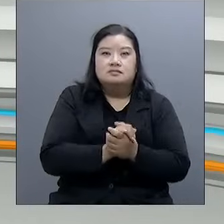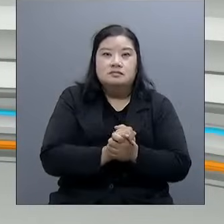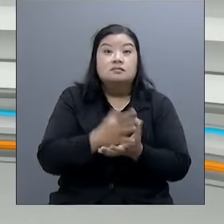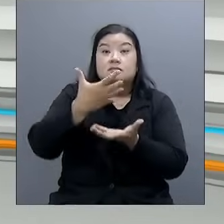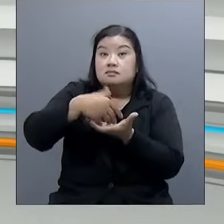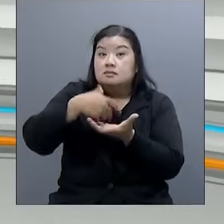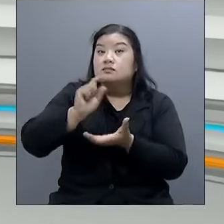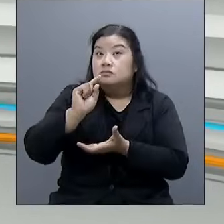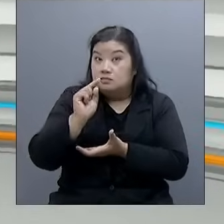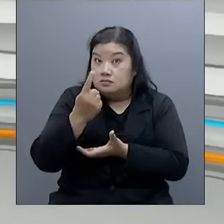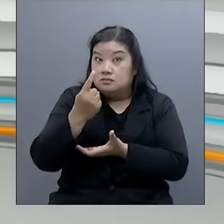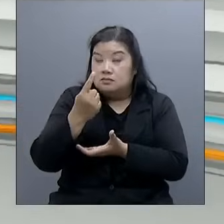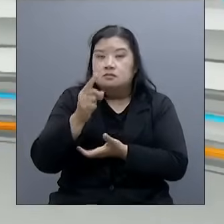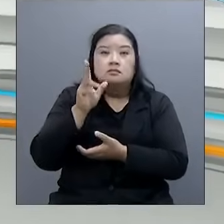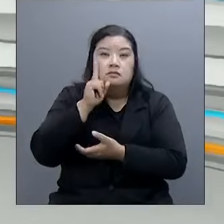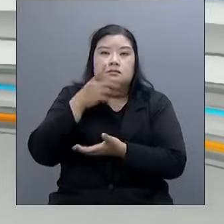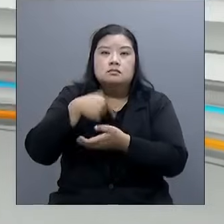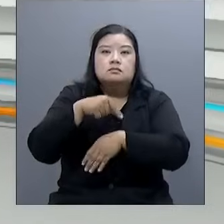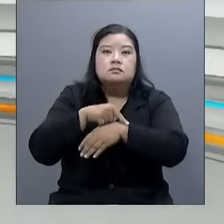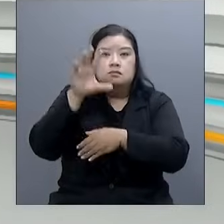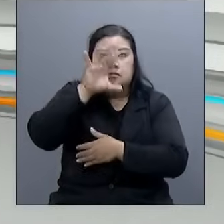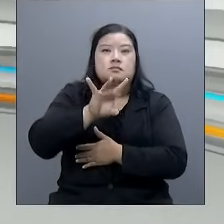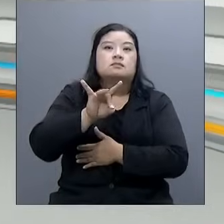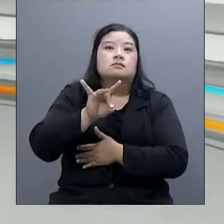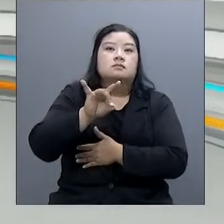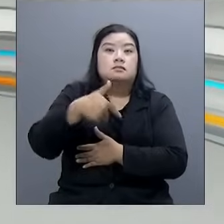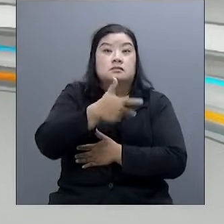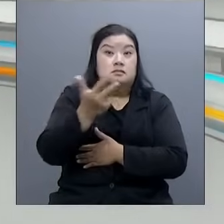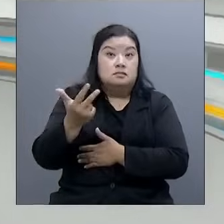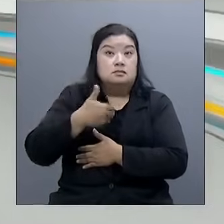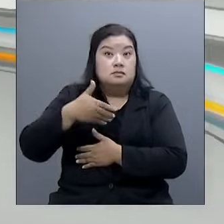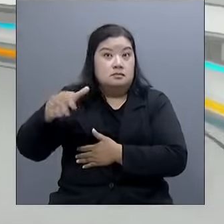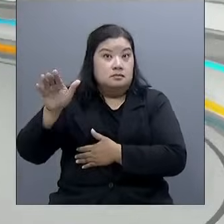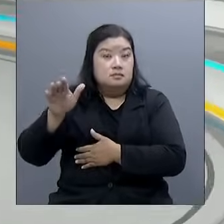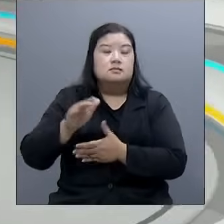ลับมาติดตามรายงานสภาพอากาศได้ใหม่ในช่วงข่าวค่ำมิติใหม่เวลาก่อน 14:00 น.สวัสดีค่ะ